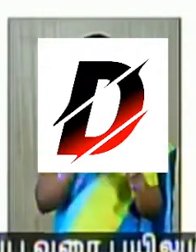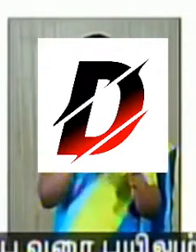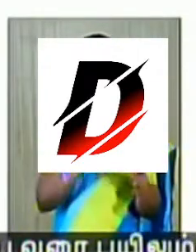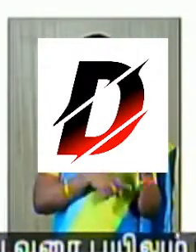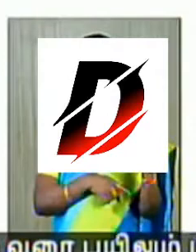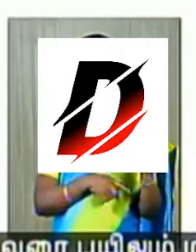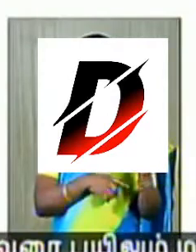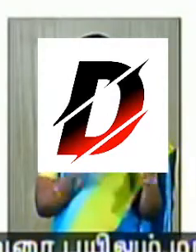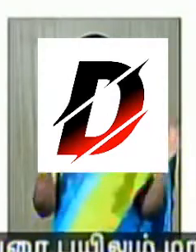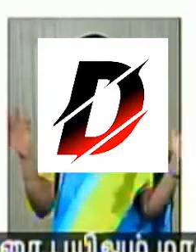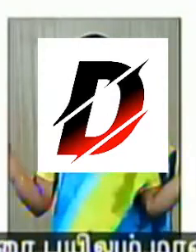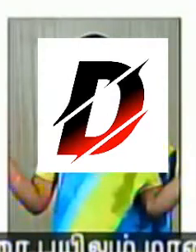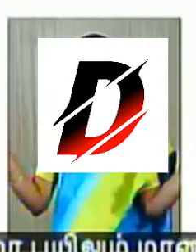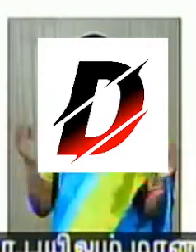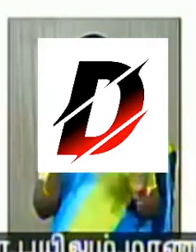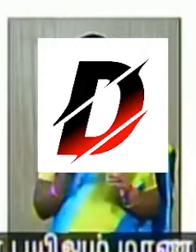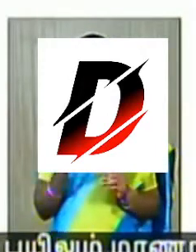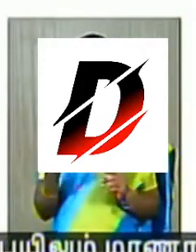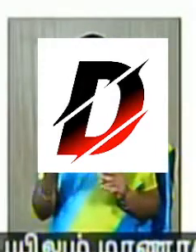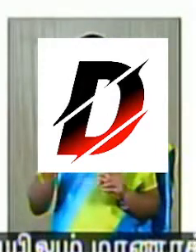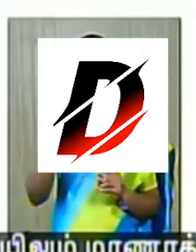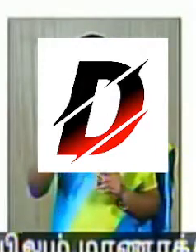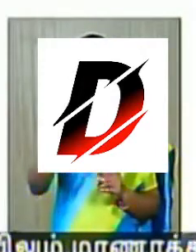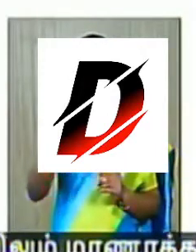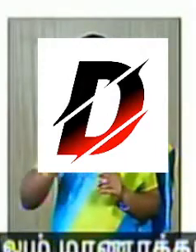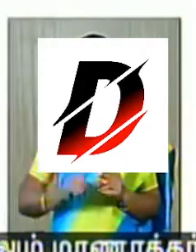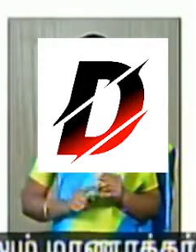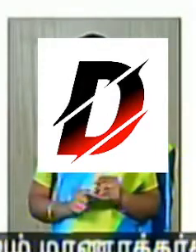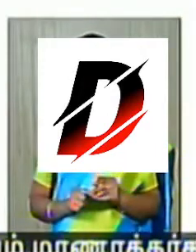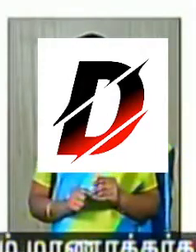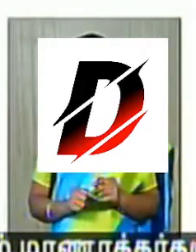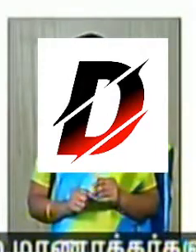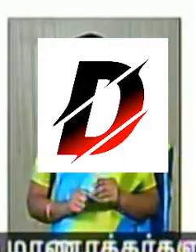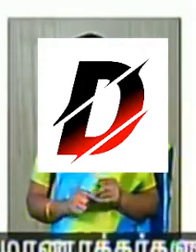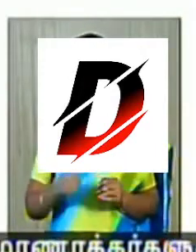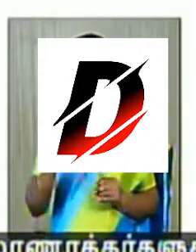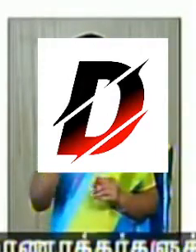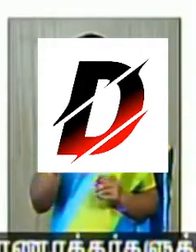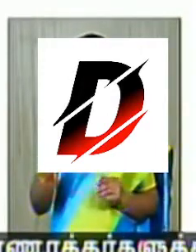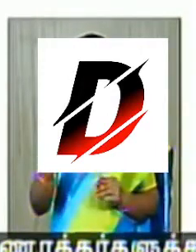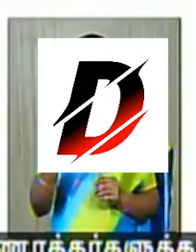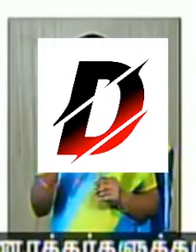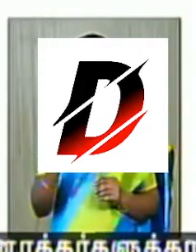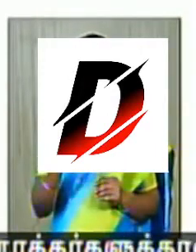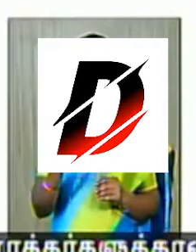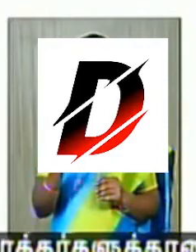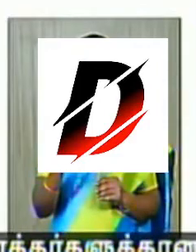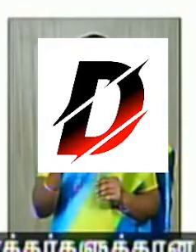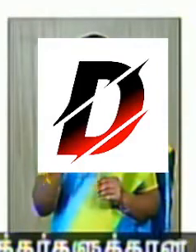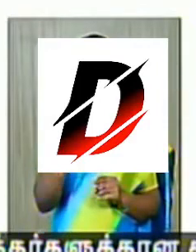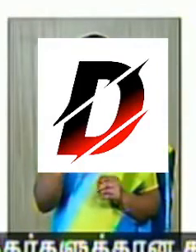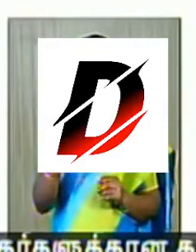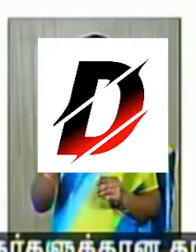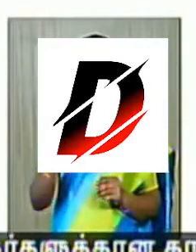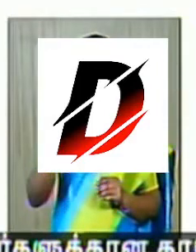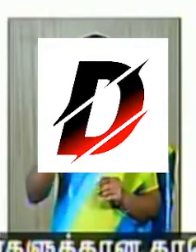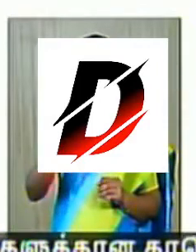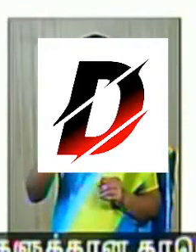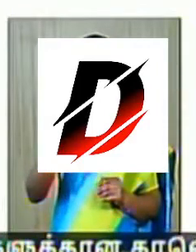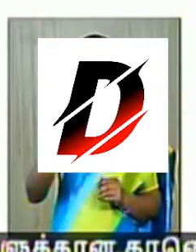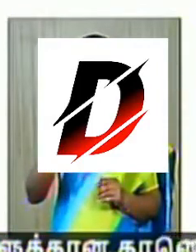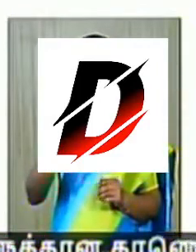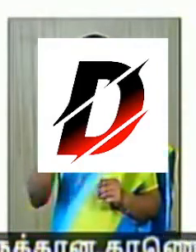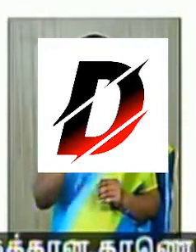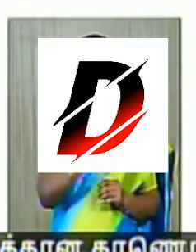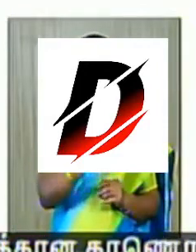ஒய் அச்சில் பார்த்தீங்கன்னா நமக்கு அதிகமான நம்பரே பார்த்தீங்கன்னா எழுது ப்ளஸில், மைனஸில் மைனஸ் ஒன்பது. அப்போ